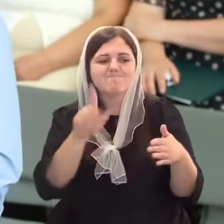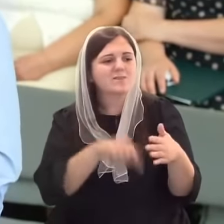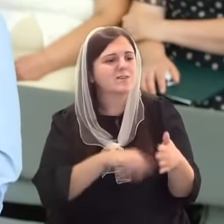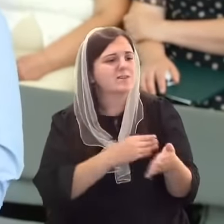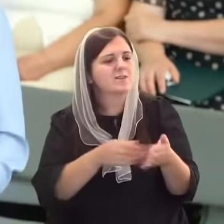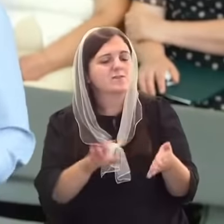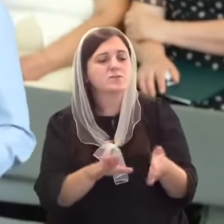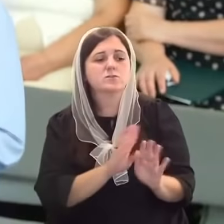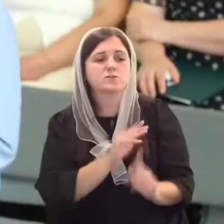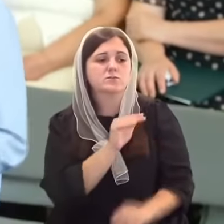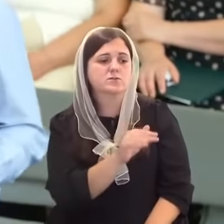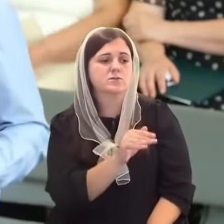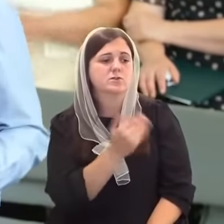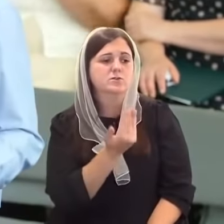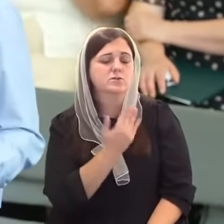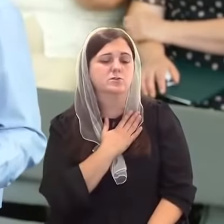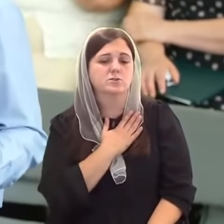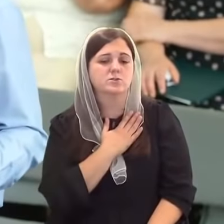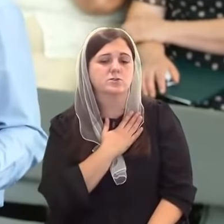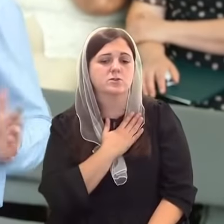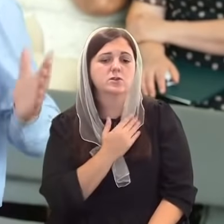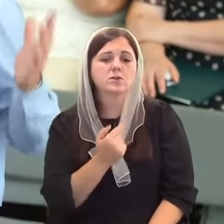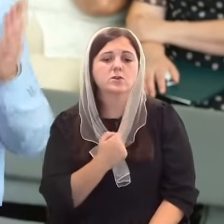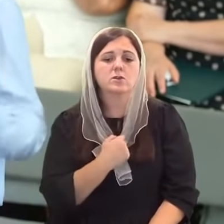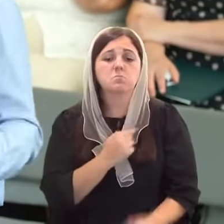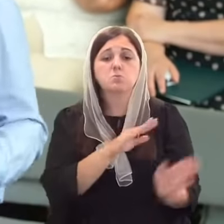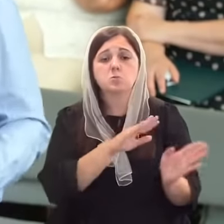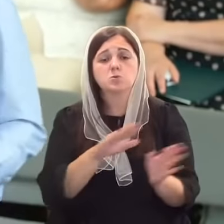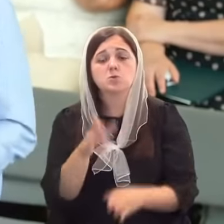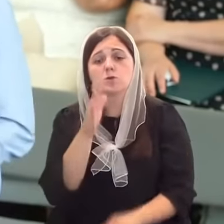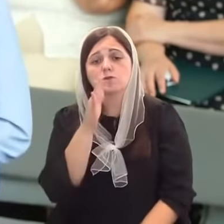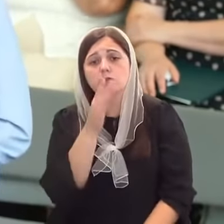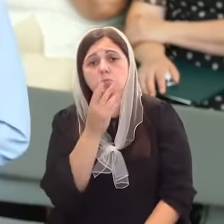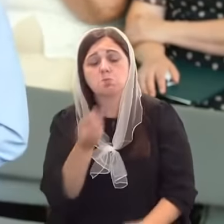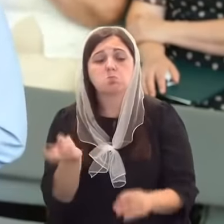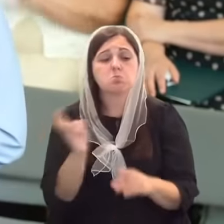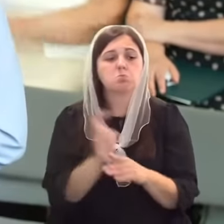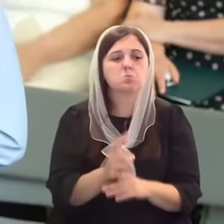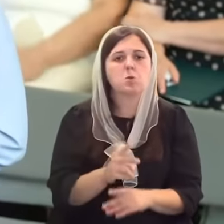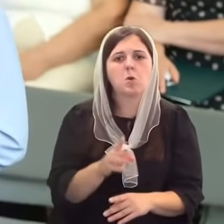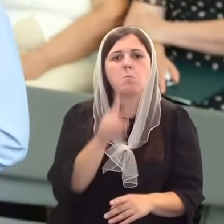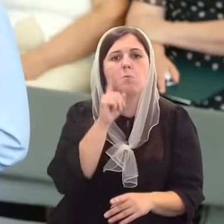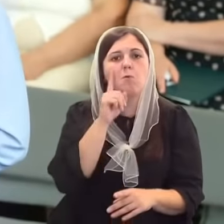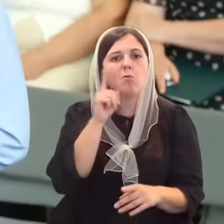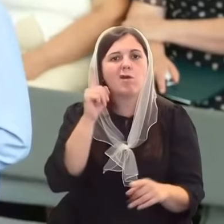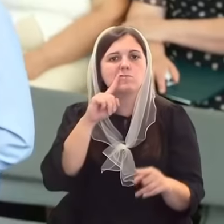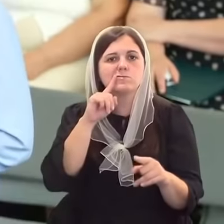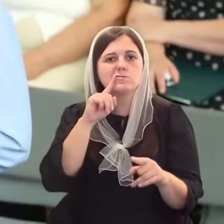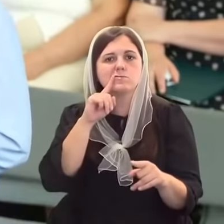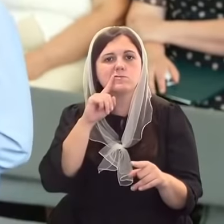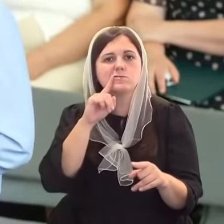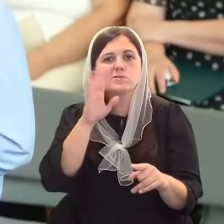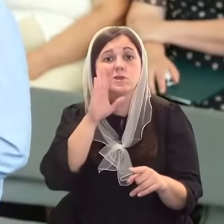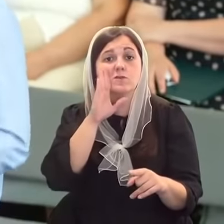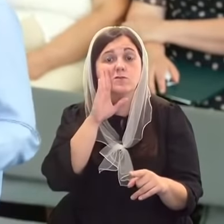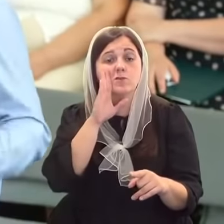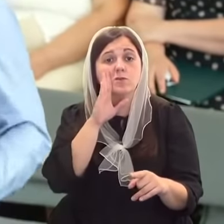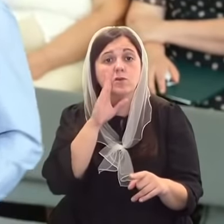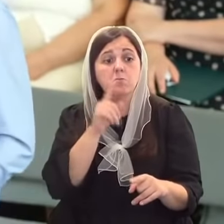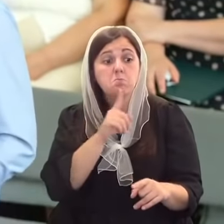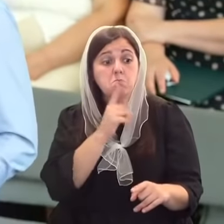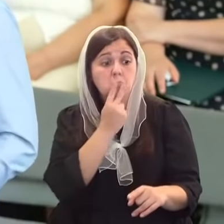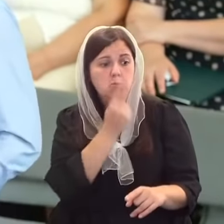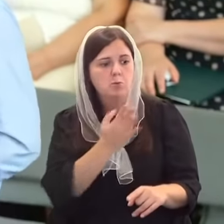своей жизни. Прошло еще немножко времени, и в отдел забежала молодая девушка. Она увидела меня,